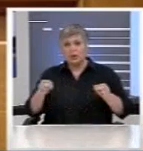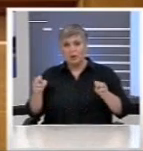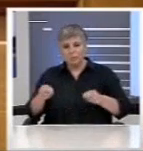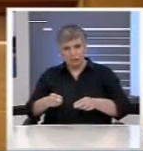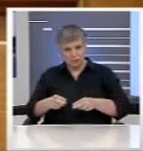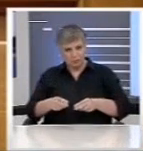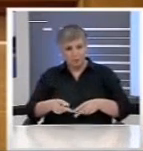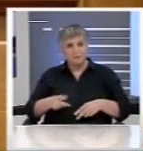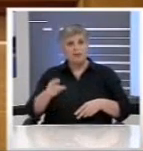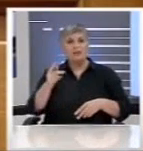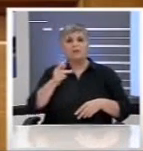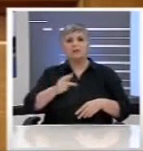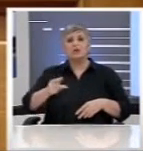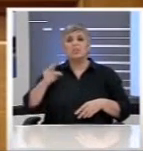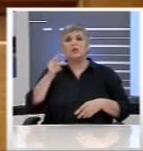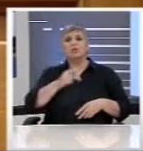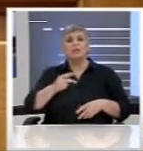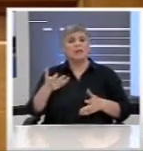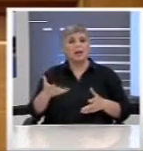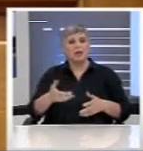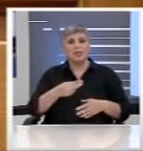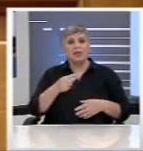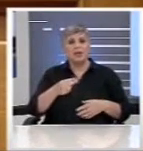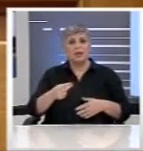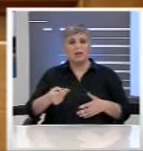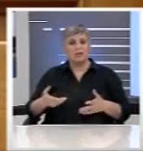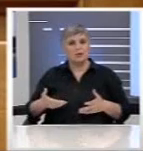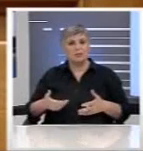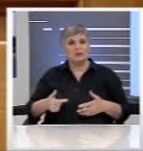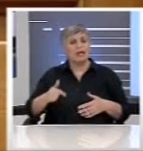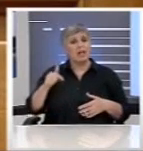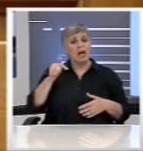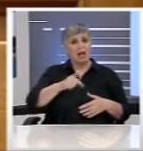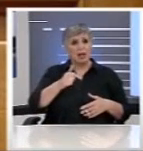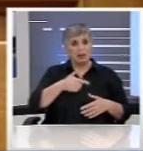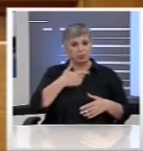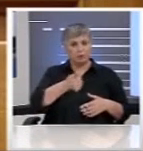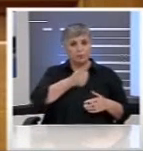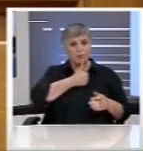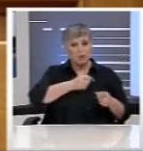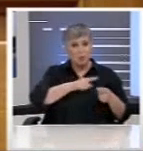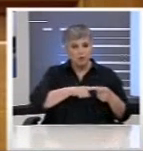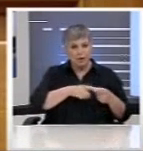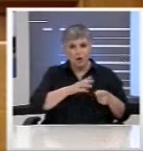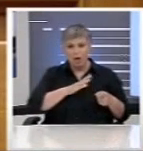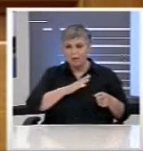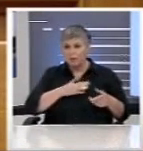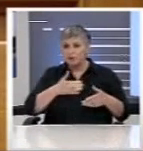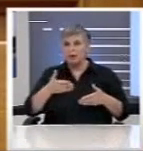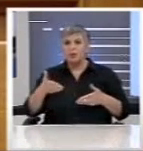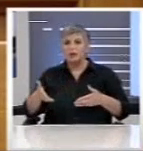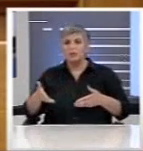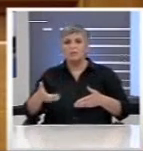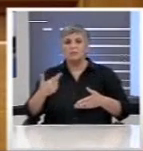πόσες κοινωνικές πληγές εσείς ανοίξατε και πόσες κοινωνικές πληγές θα κλείσουμε εμείς. Και βεβαίως σε μεγάλο